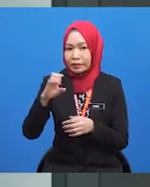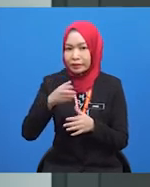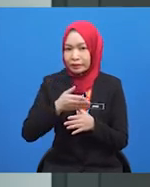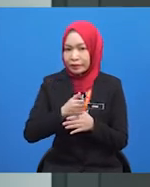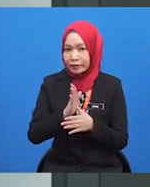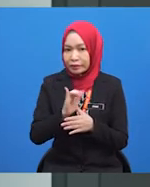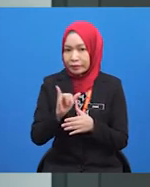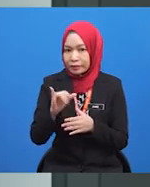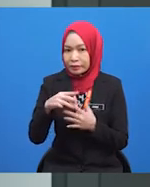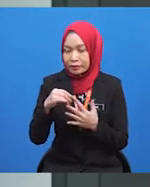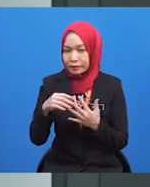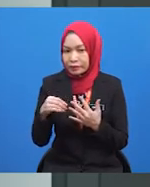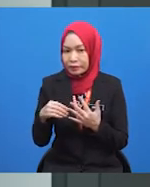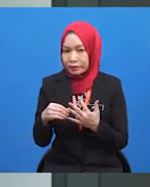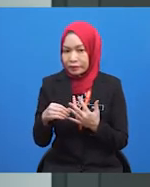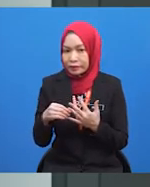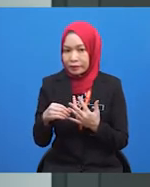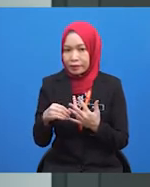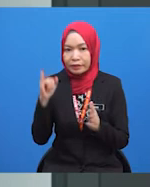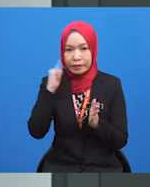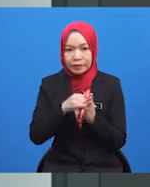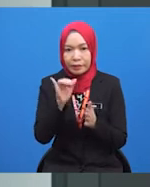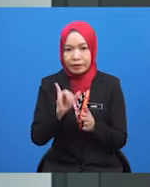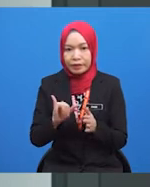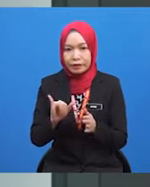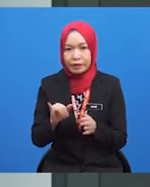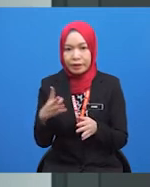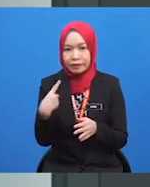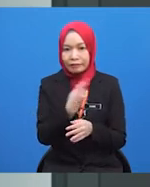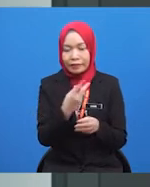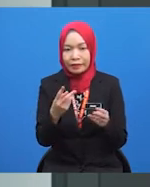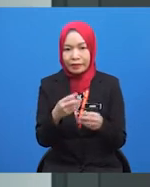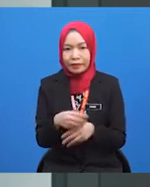Seterusnya, pilih image yang diperlukan untuk disunting.